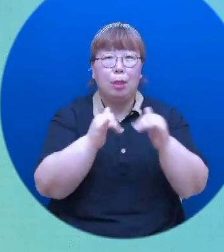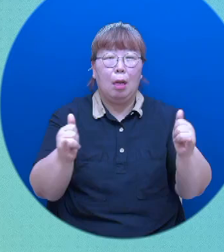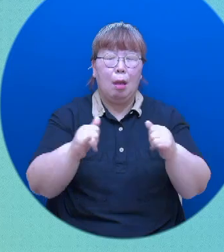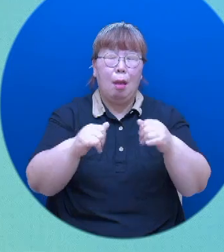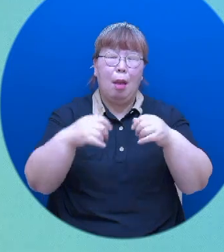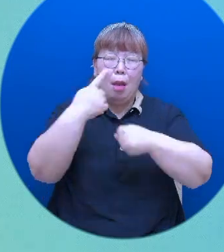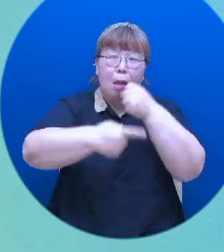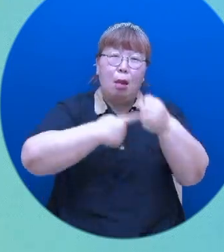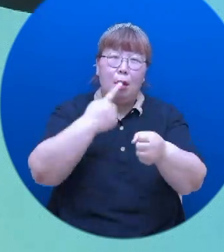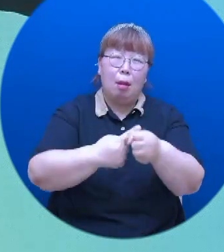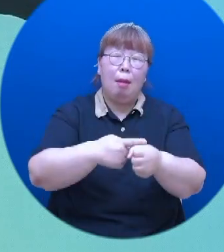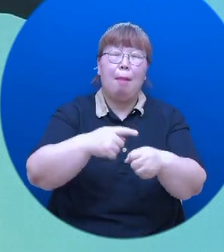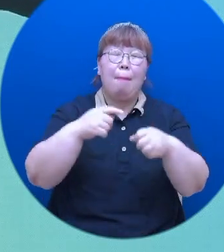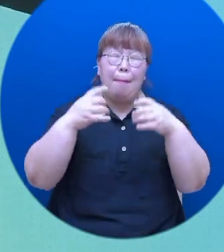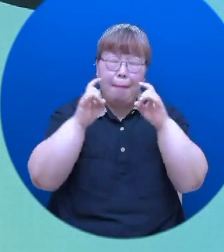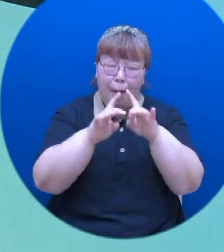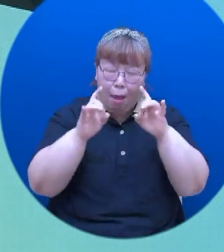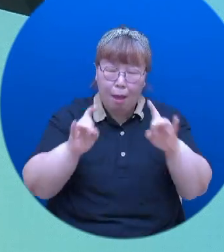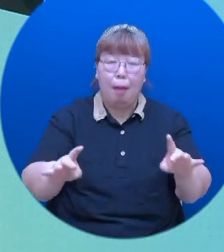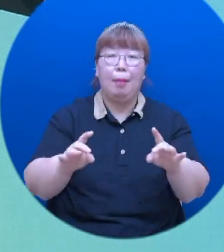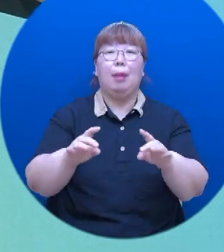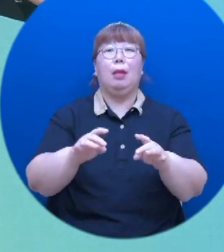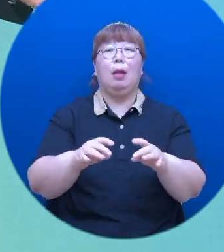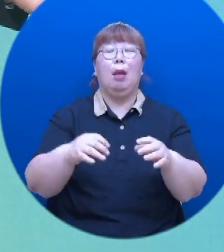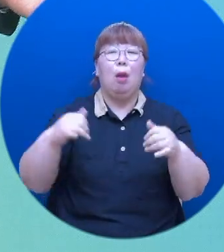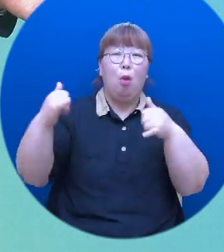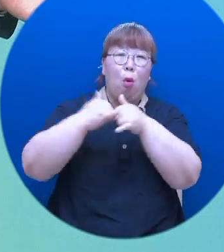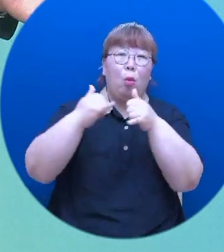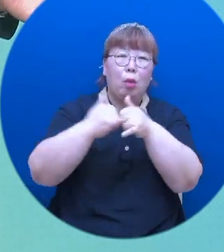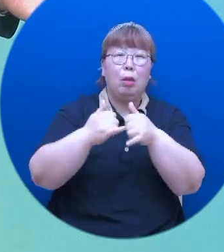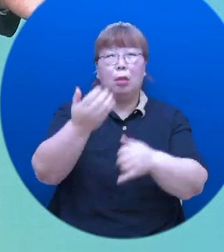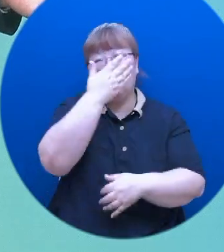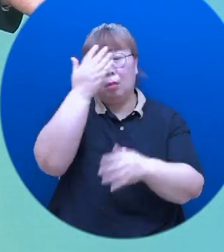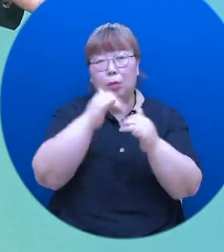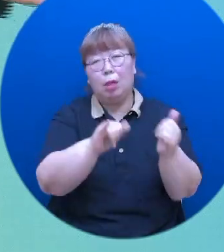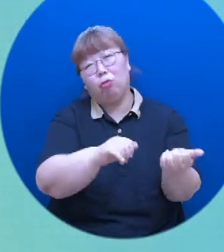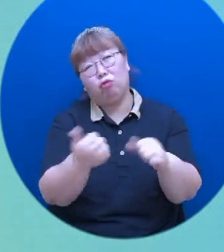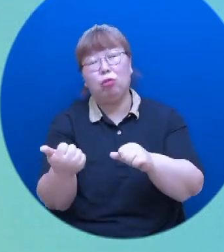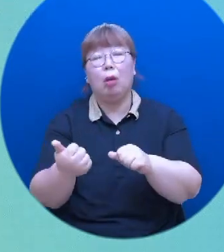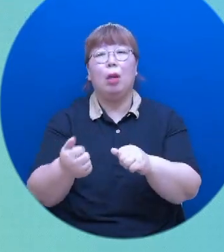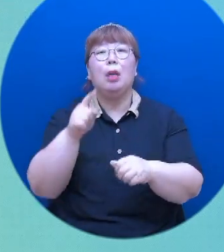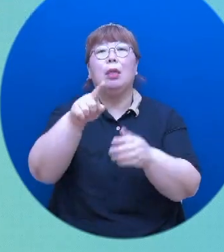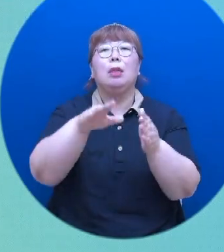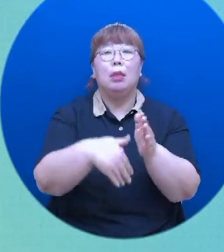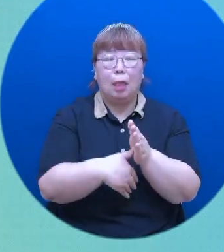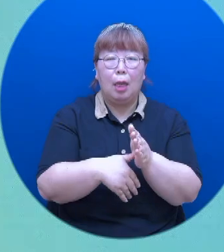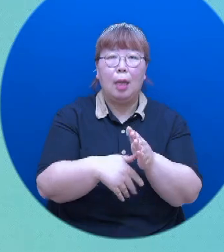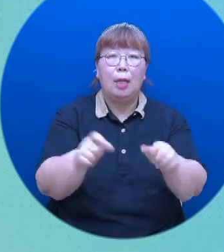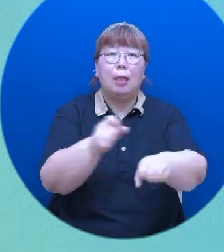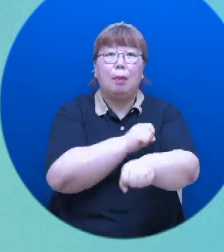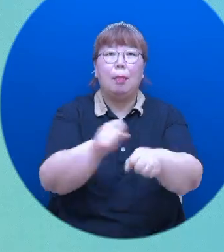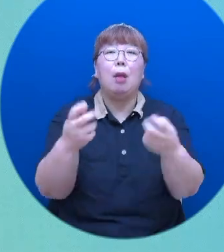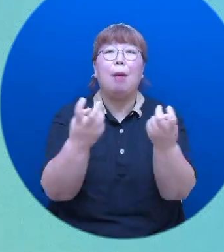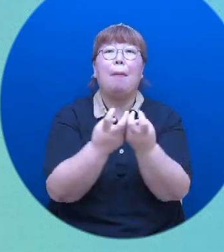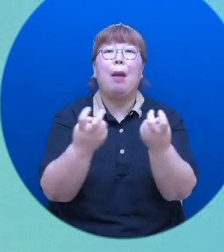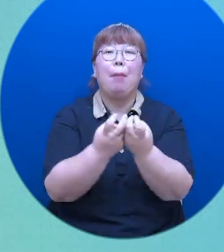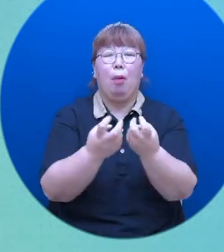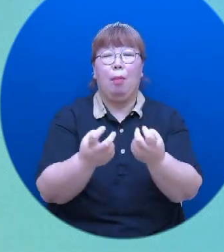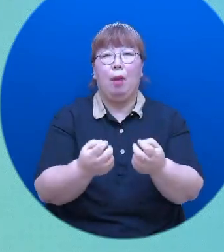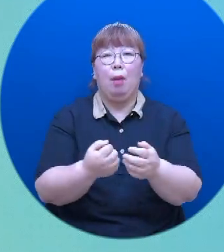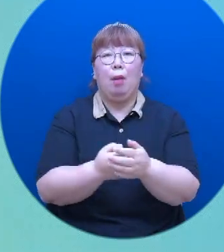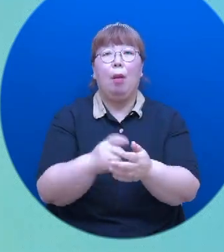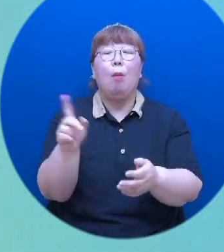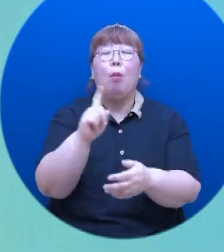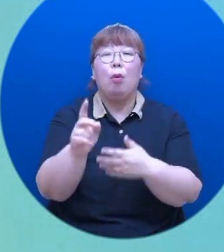공격함으로 말미암아 얼마나 많은 젊은이들이 죽어갑니까? 그때에 특단의 방법을 세웁니다.